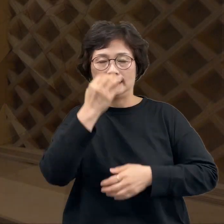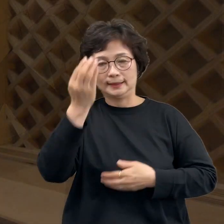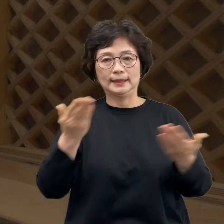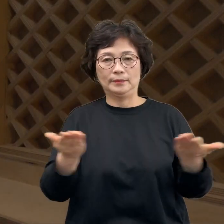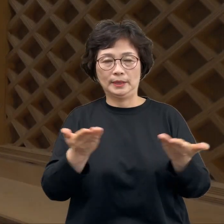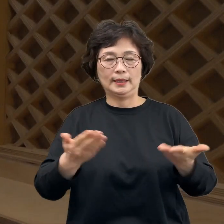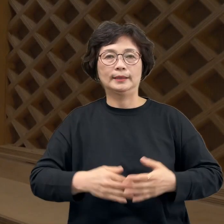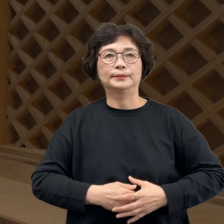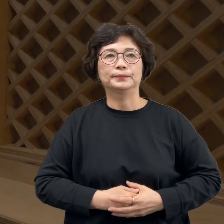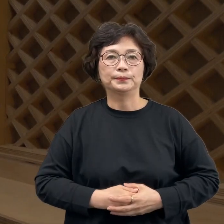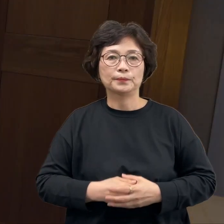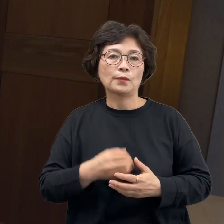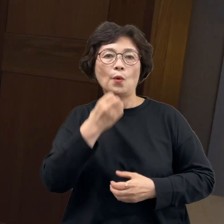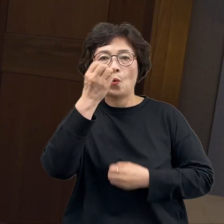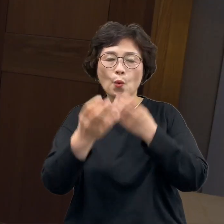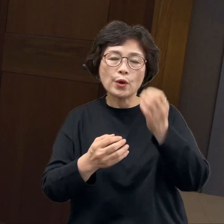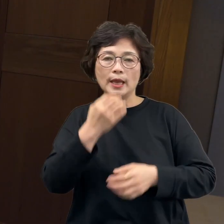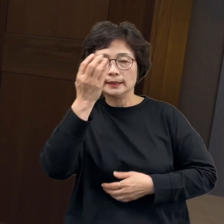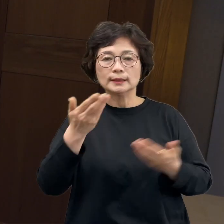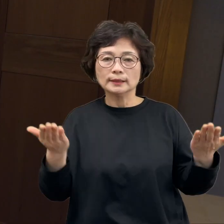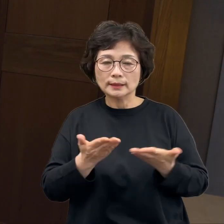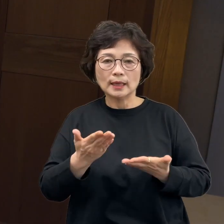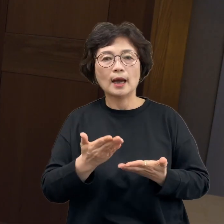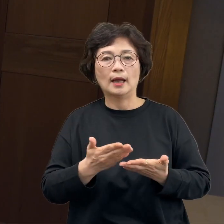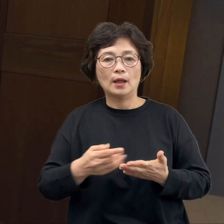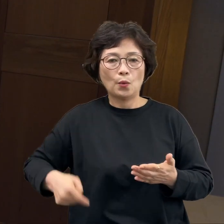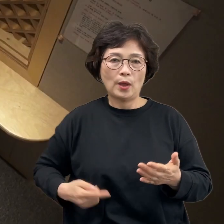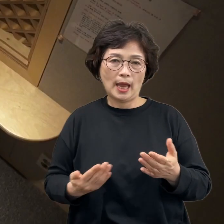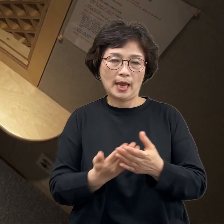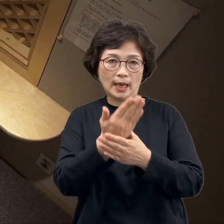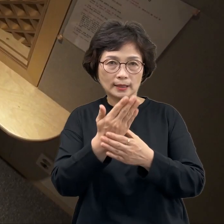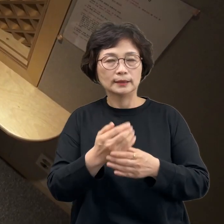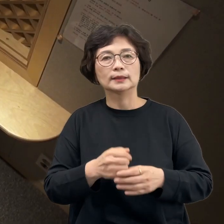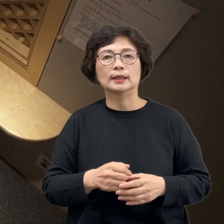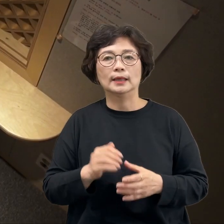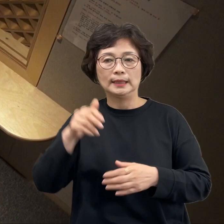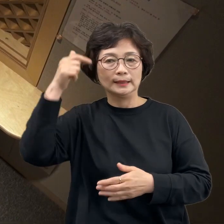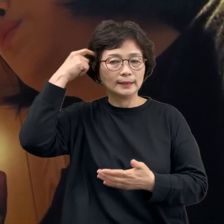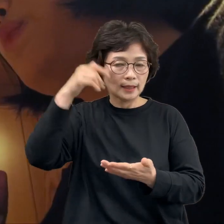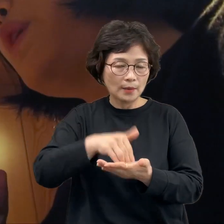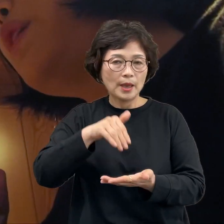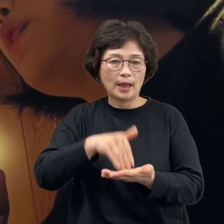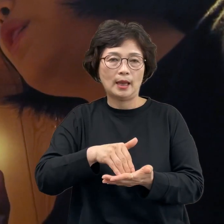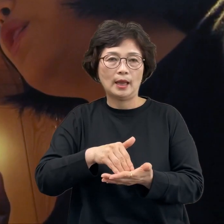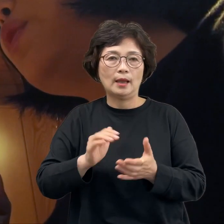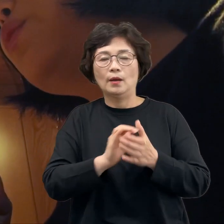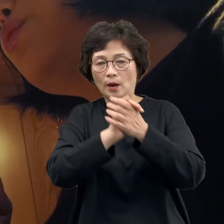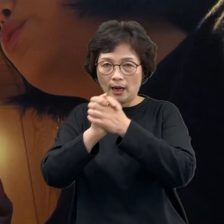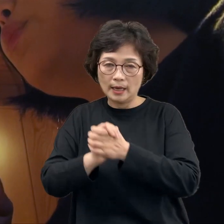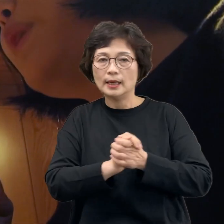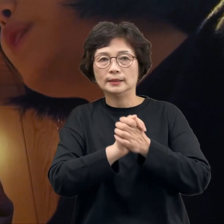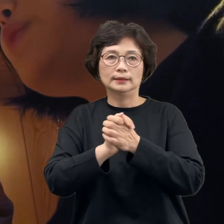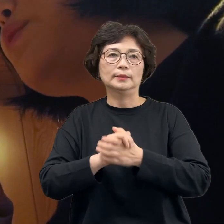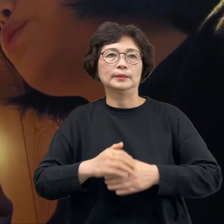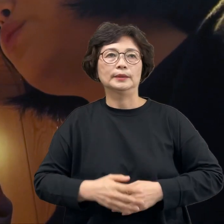고해성사입니다. 고해성사는 회개의 성사, 참회의 성사, 화해의